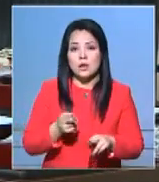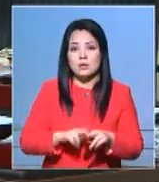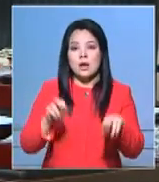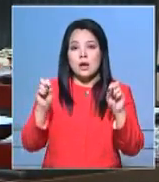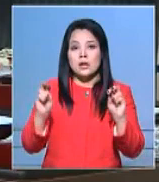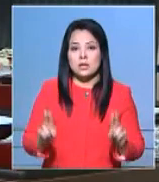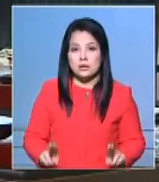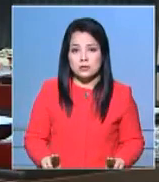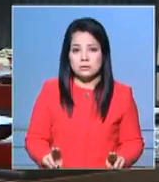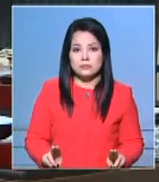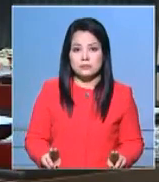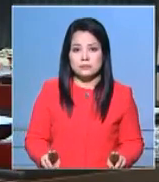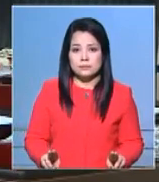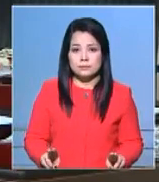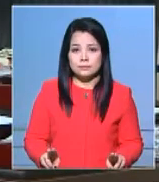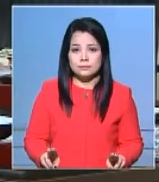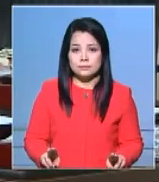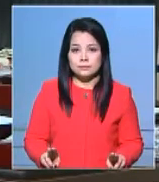арнайы